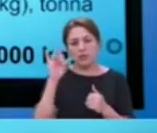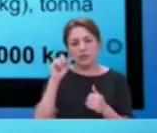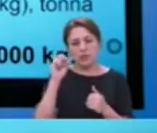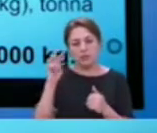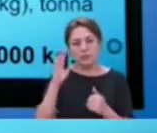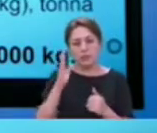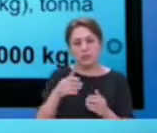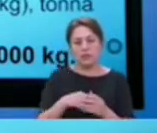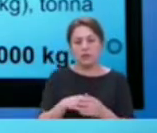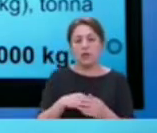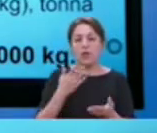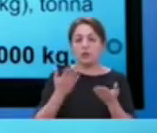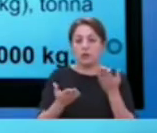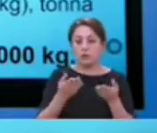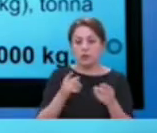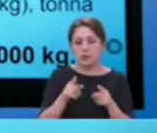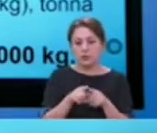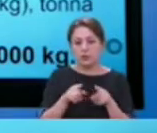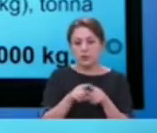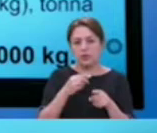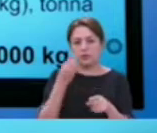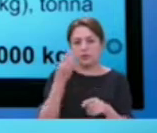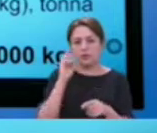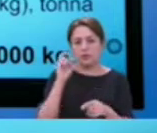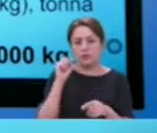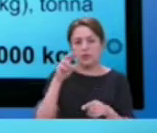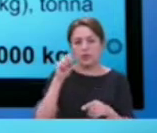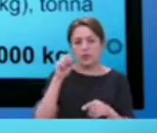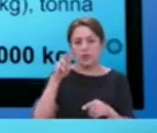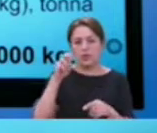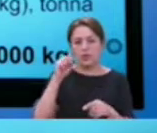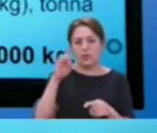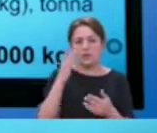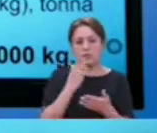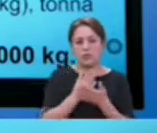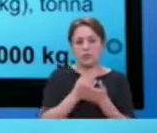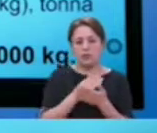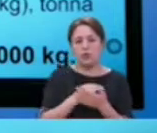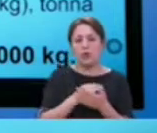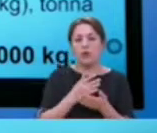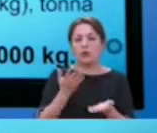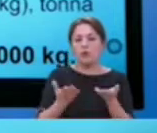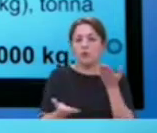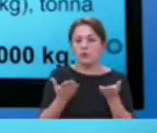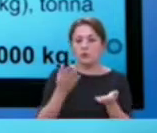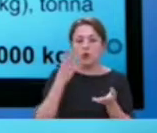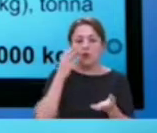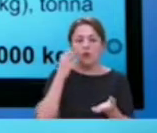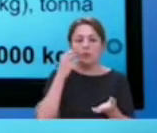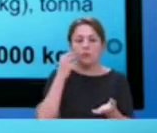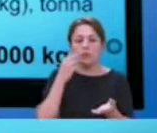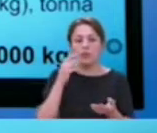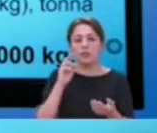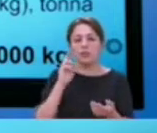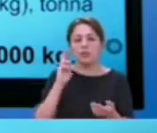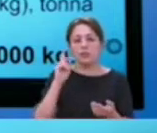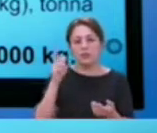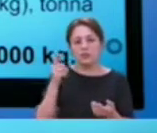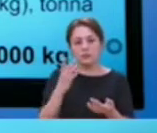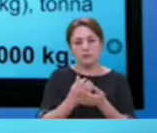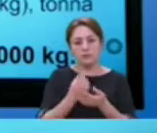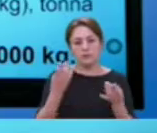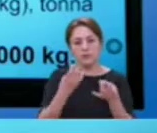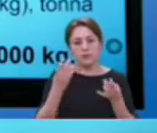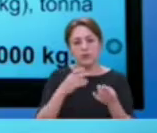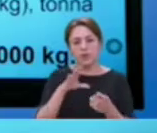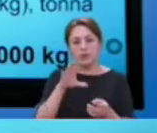shkalalar mavjud ekan. Bunday tarozlar ham mavjud. Tarozidagi olmalar massasini aniqlang. Rasmga